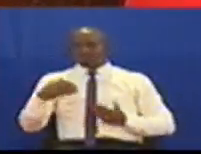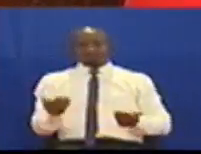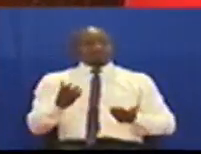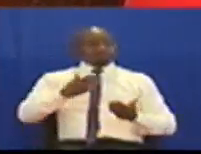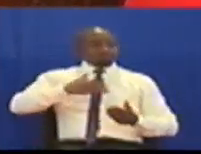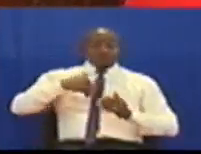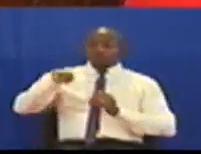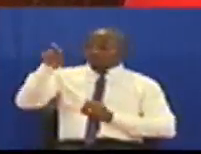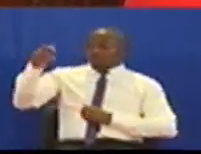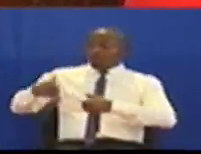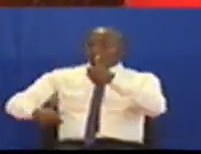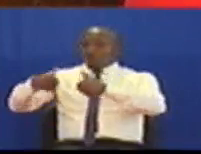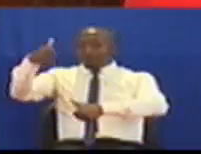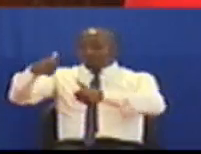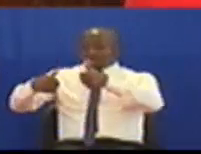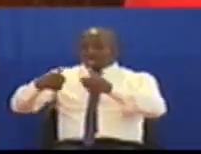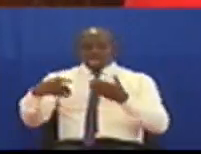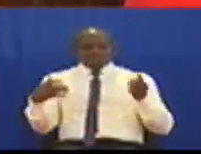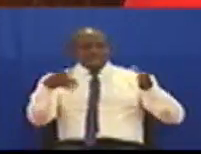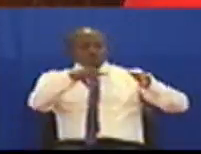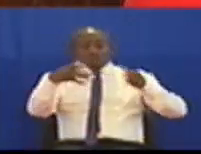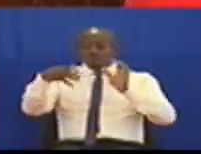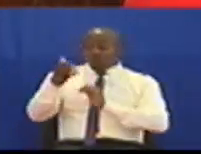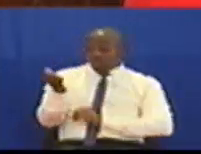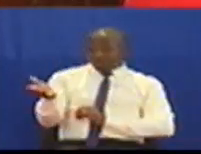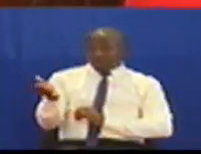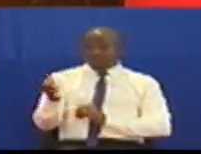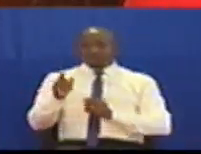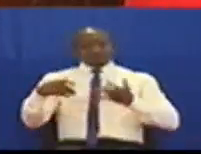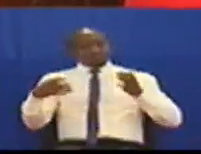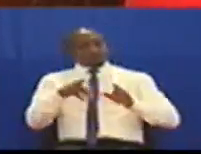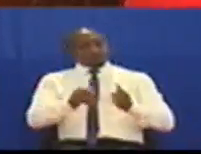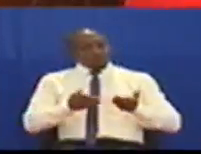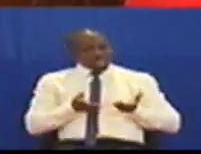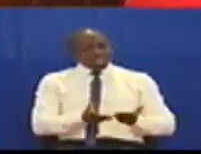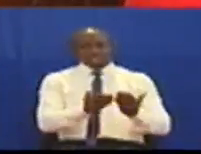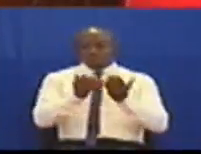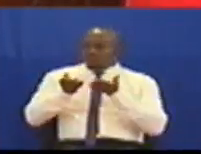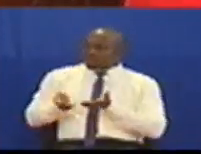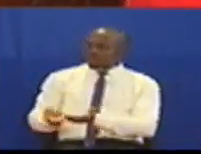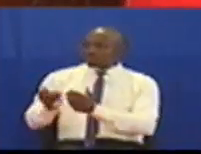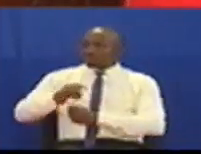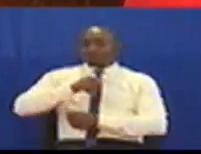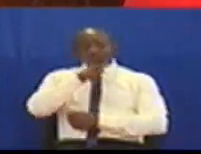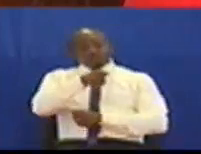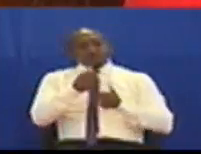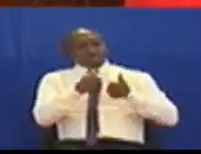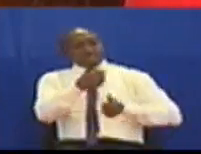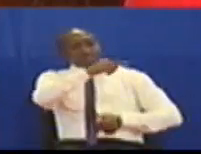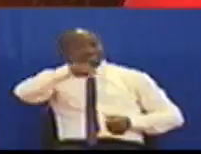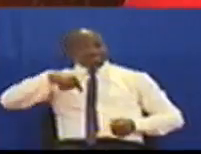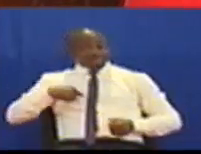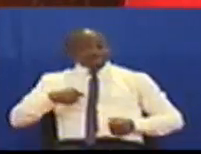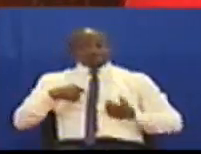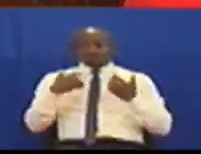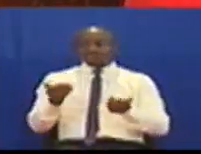kugombea. Hivi vikundi ni vikundi vinazalisha na wanatutegemea sisi sana. Kwa hiyo zile harakati zetu